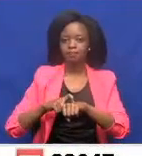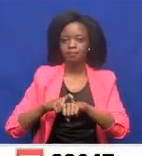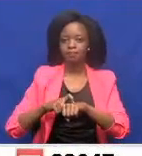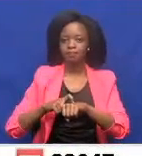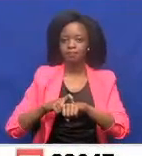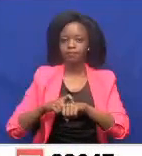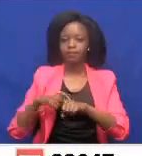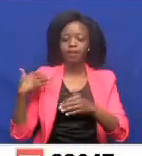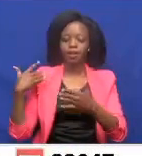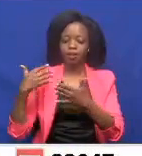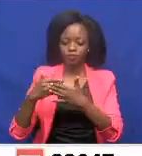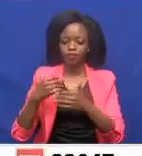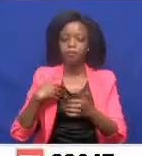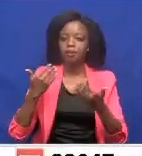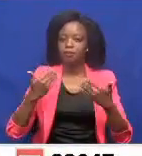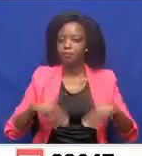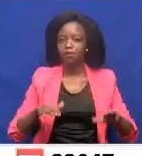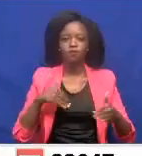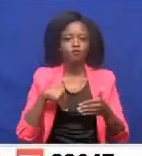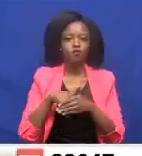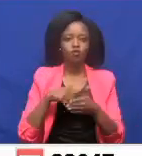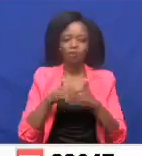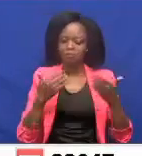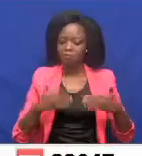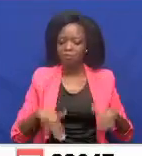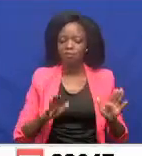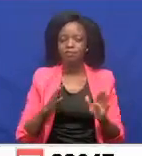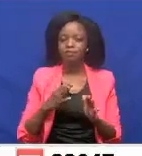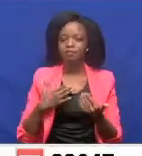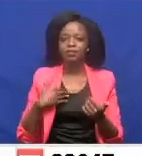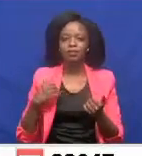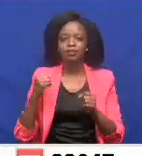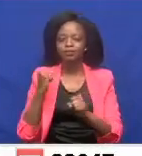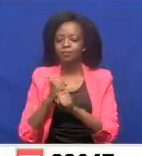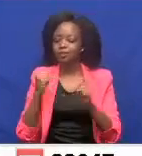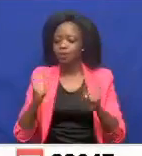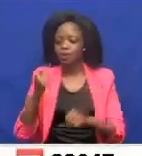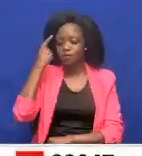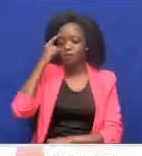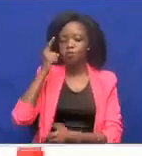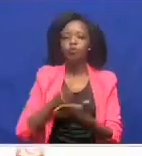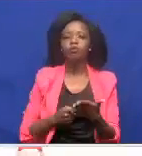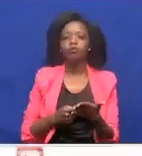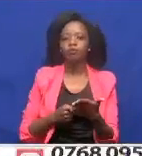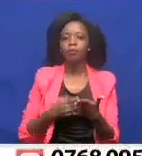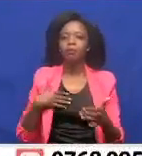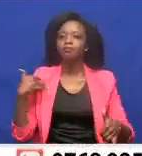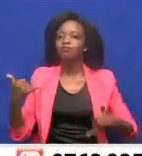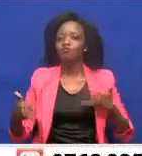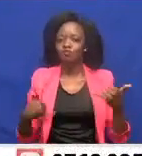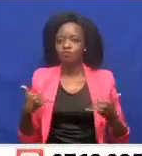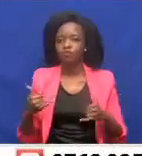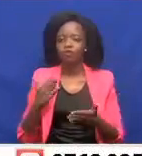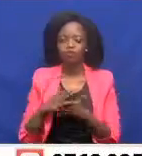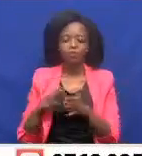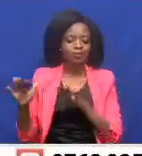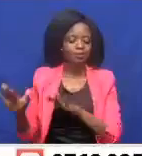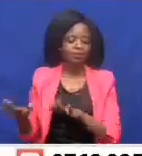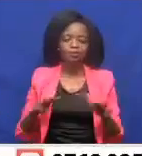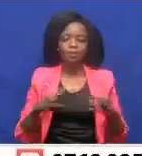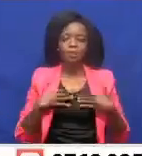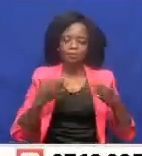Mpaka nilikuwa nimewacha ball, nika quit. Nasema, na sasa nangangana nini hapa bana? Na mimi hata ni kujienjoy, kumbete na ni kuteseka hapa, wacha ni